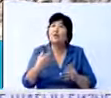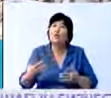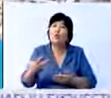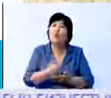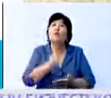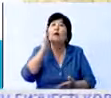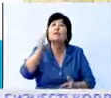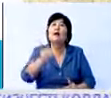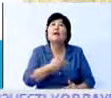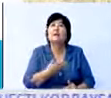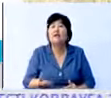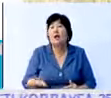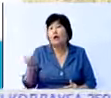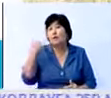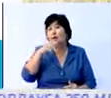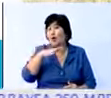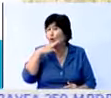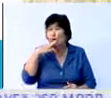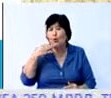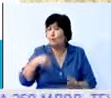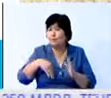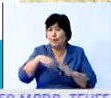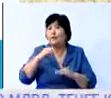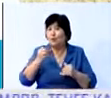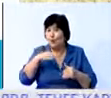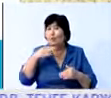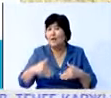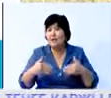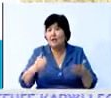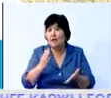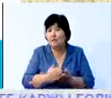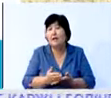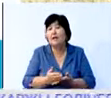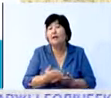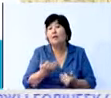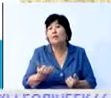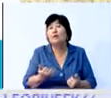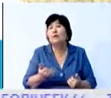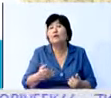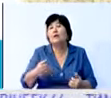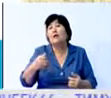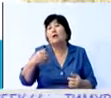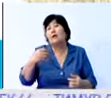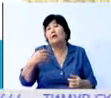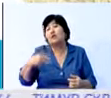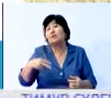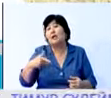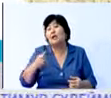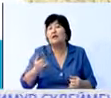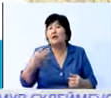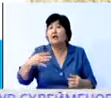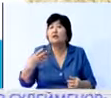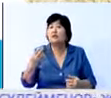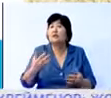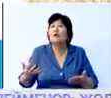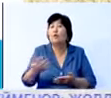алмақ ниетте. Былтыр қарағанда көп жақсы, көп ілгерілік бар. Былтыр 620 гектардай күріш егіп, одан 40 үстінде өнім